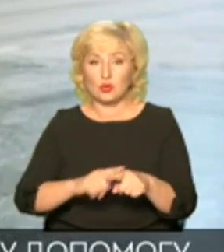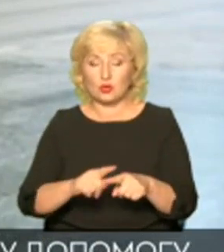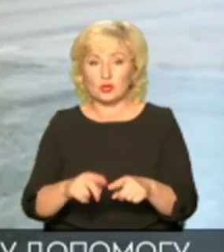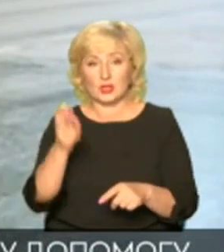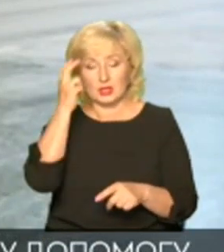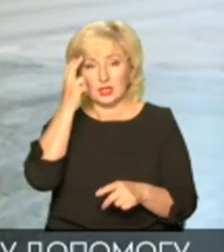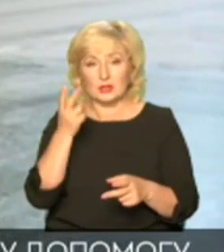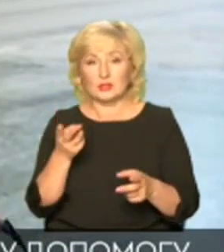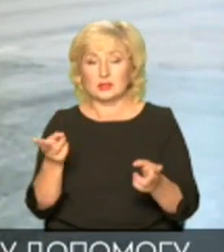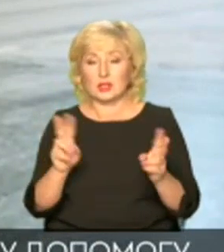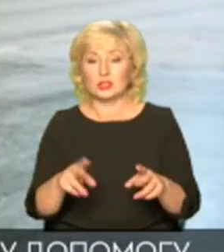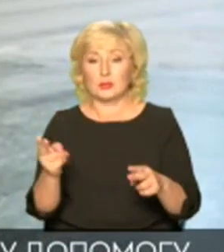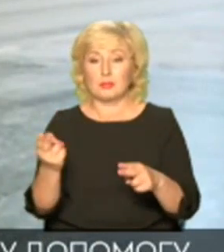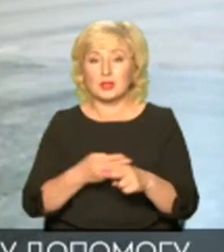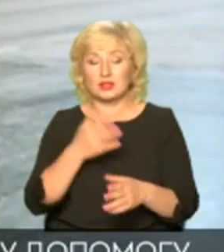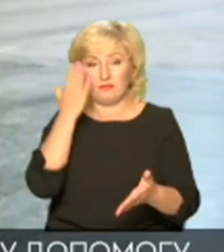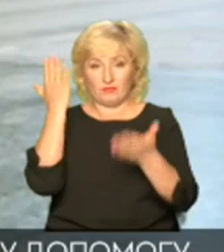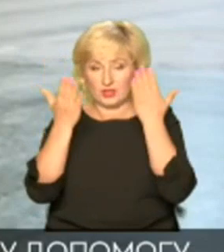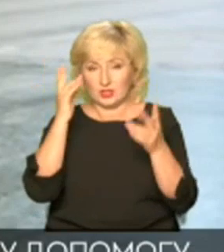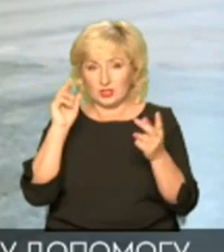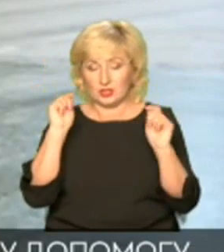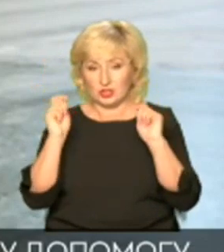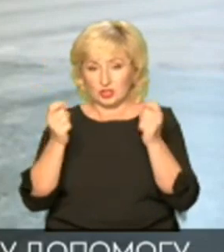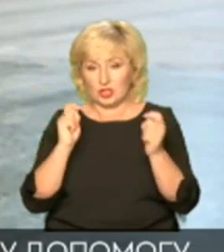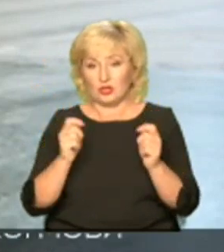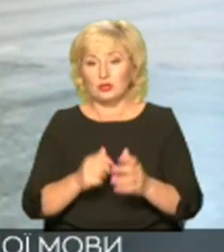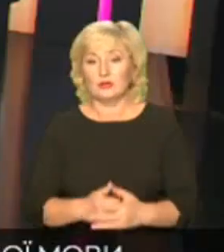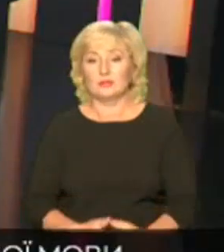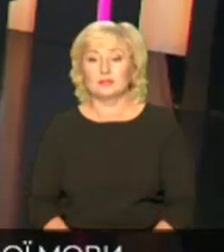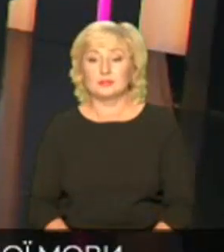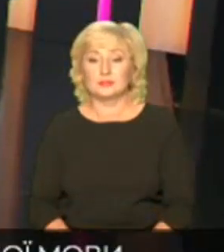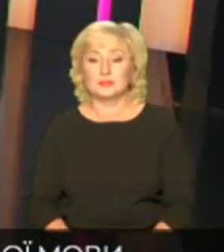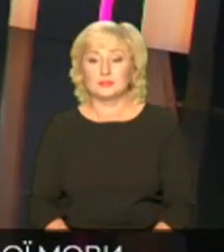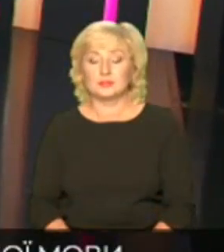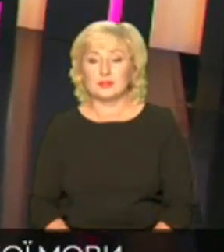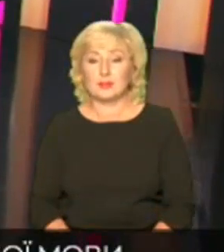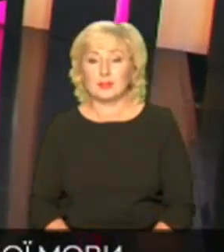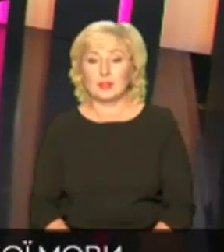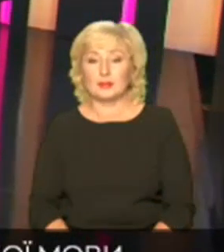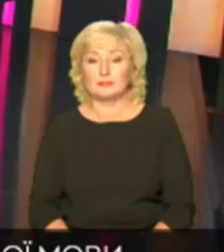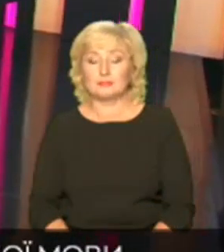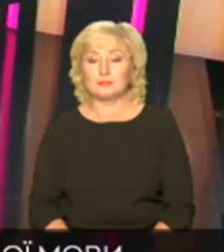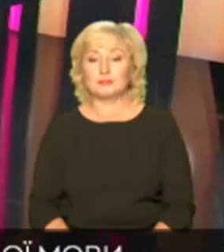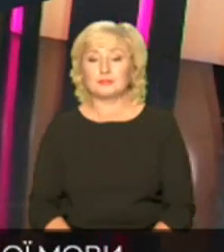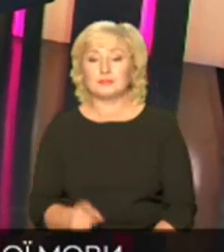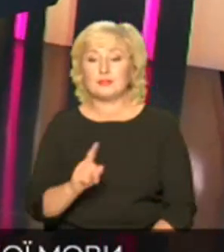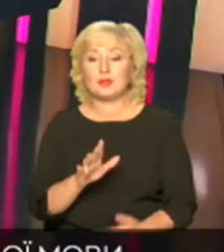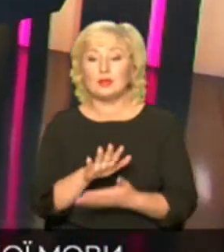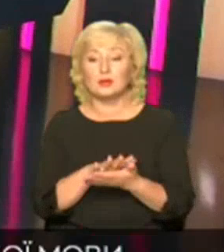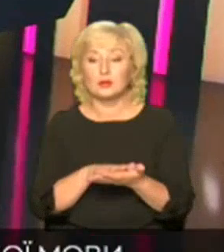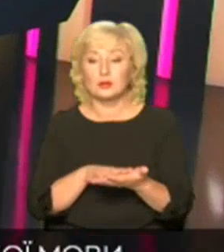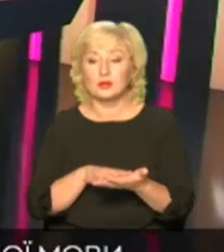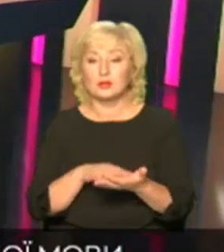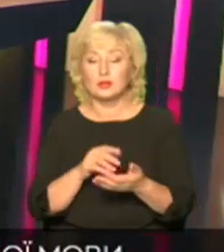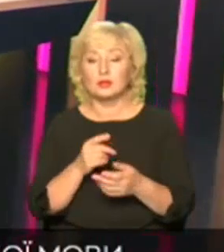кияни залишаться без таких вечірок і дискотек. Студія. Так, ну і що робимо з